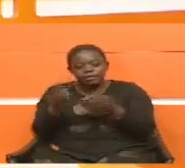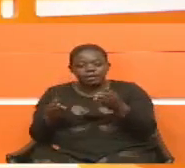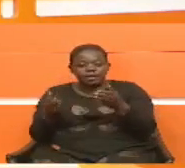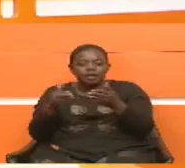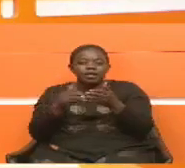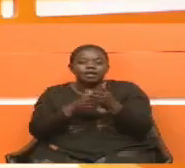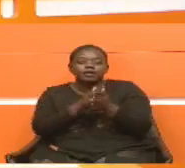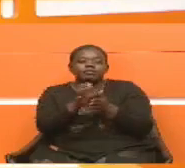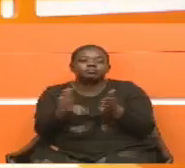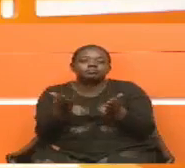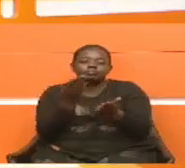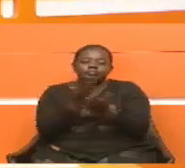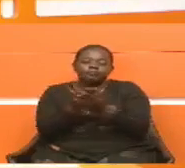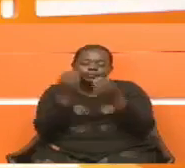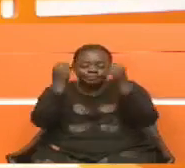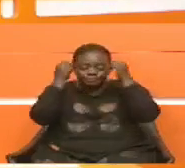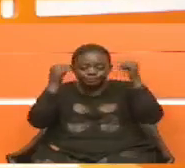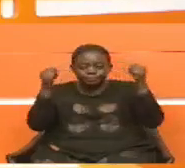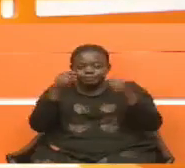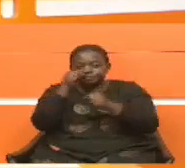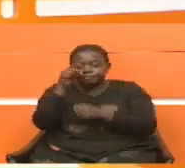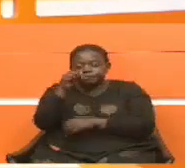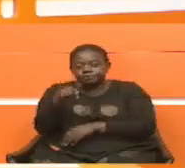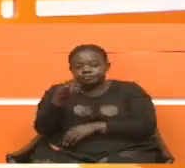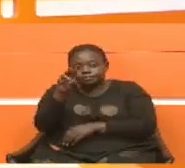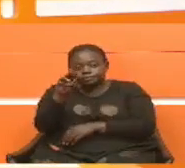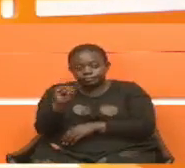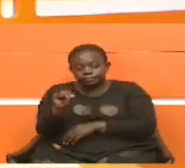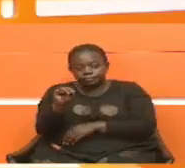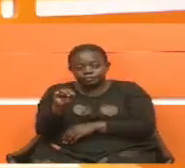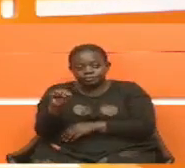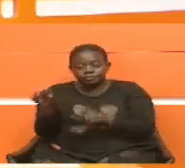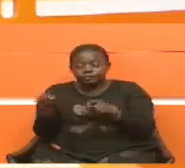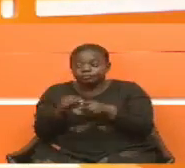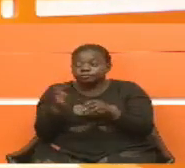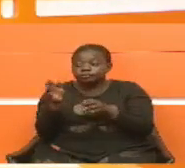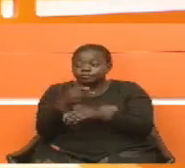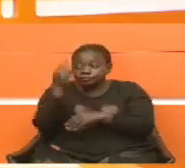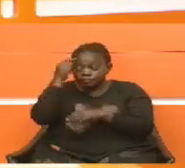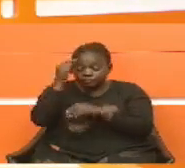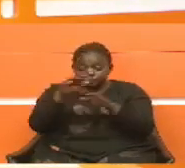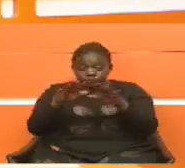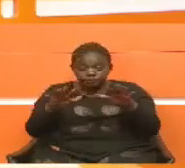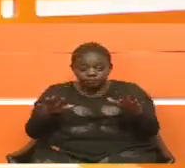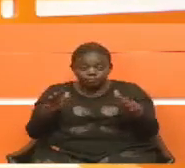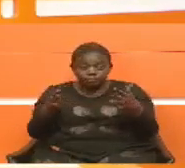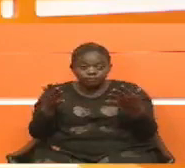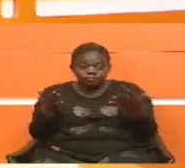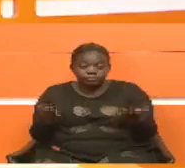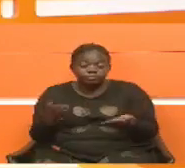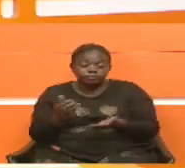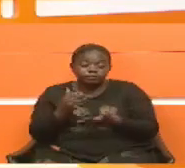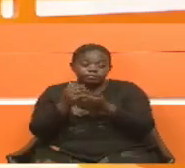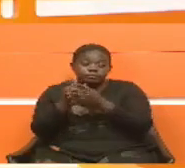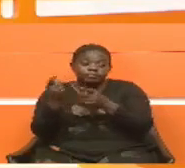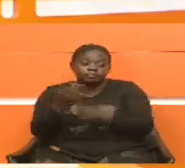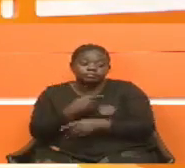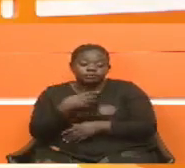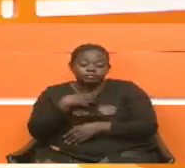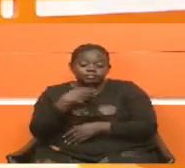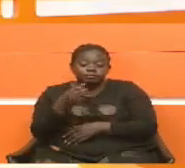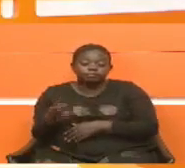Nakasongola bawanjagidde Pulezidenti Museveni, Ssaabaminisita Nabbanja ne Minisita w'ebyettaka Judith Nabakooba babayambe ku